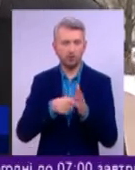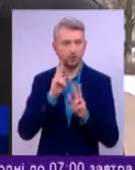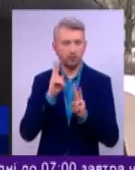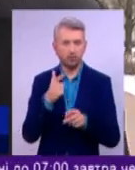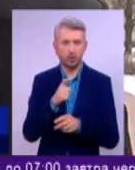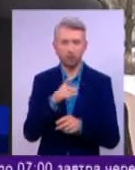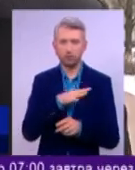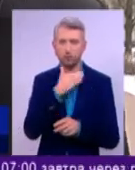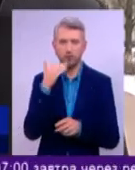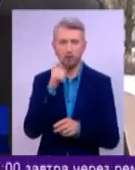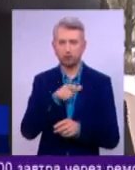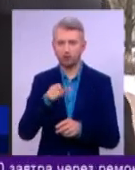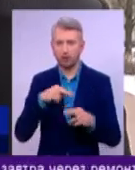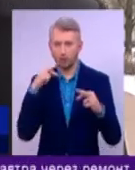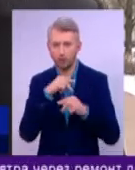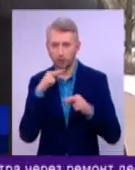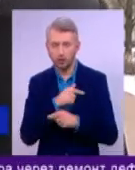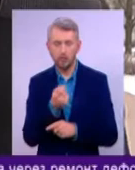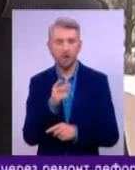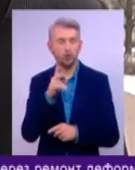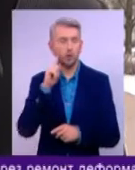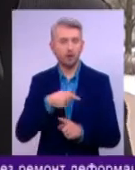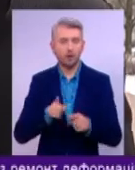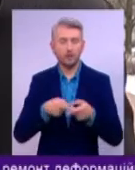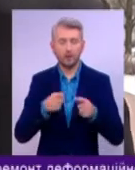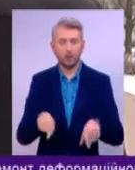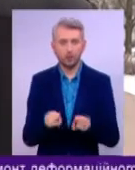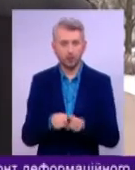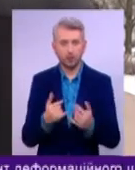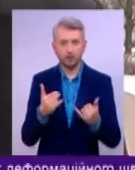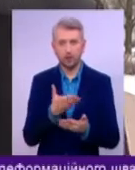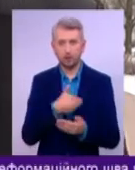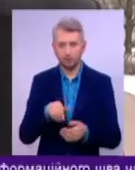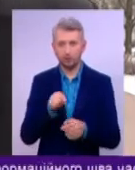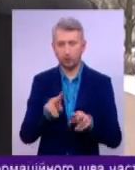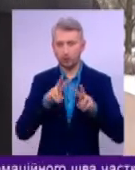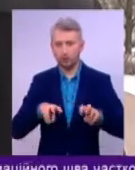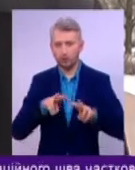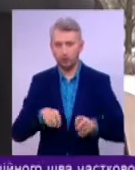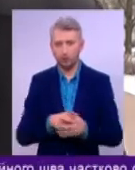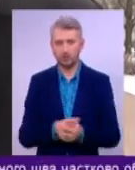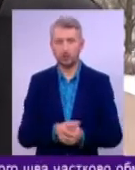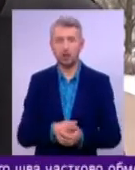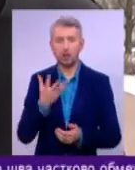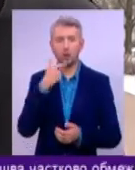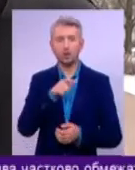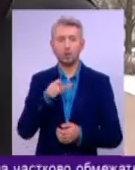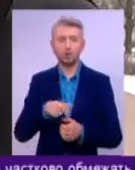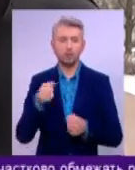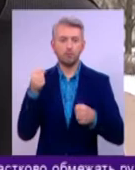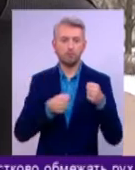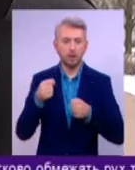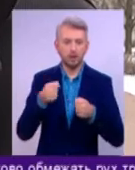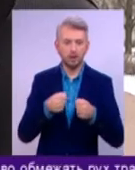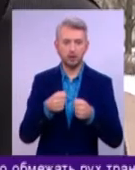багато отруєних людей. Про це мало хто знає, але це дійсно так, і зараз ми в цьому розбираємося. Коли людей били